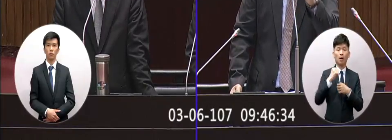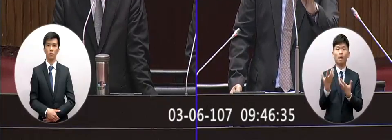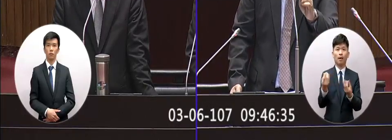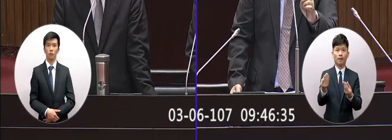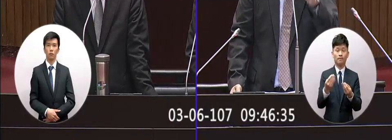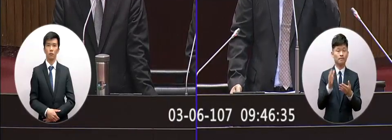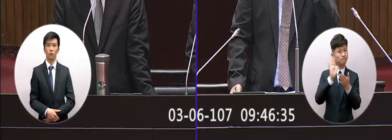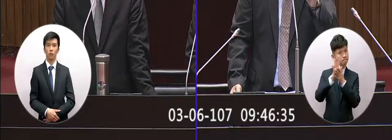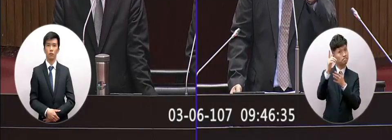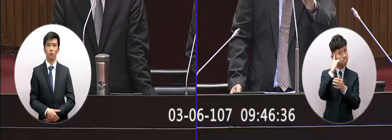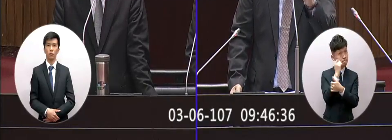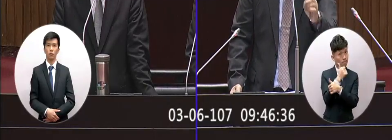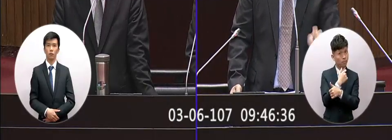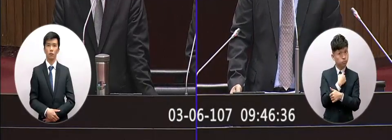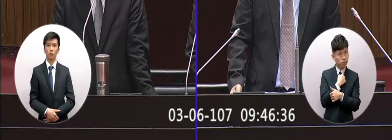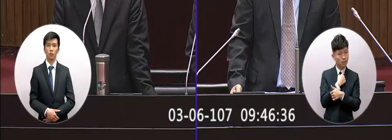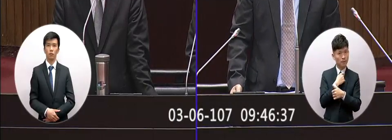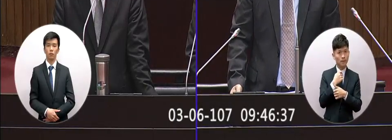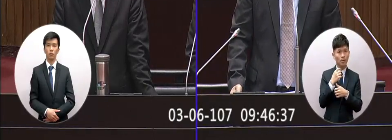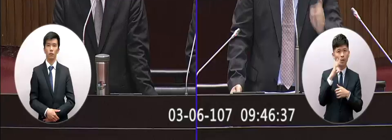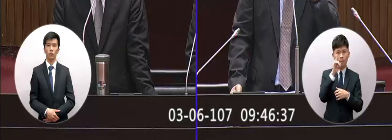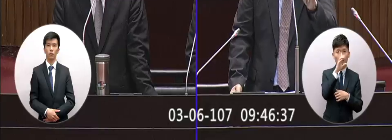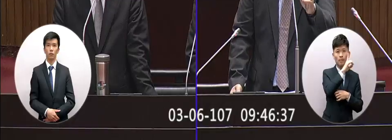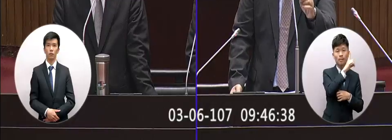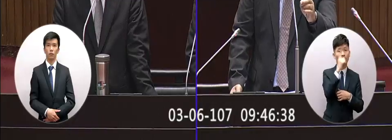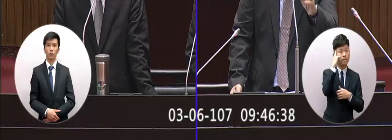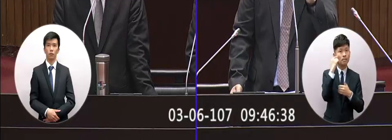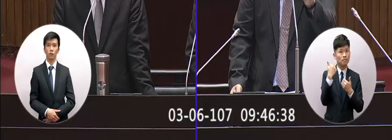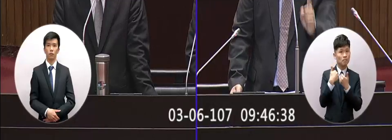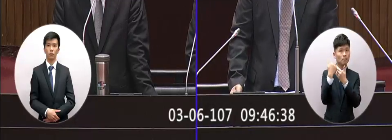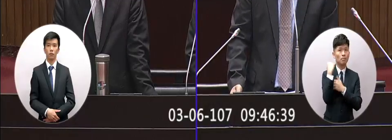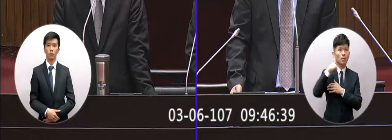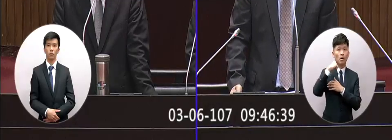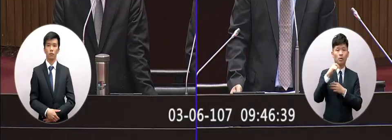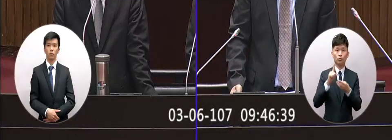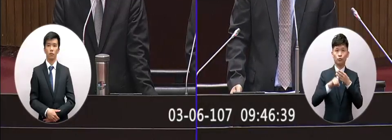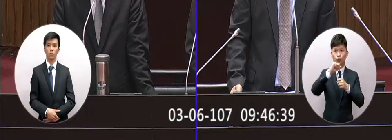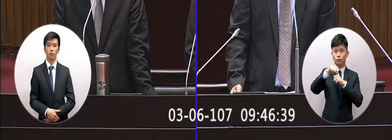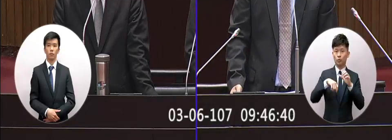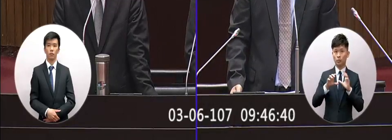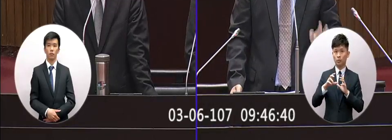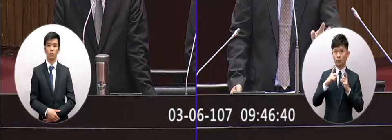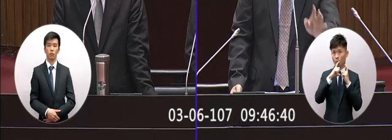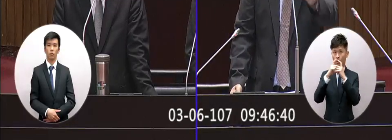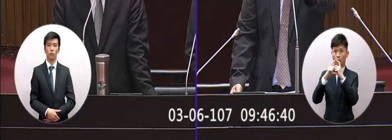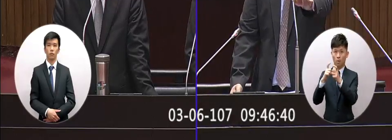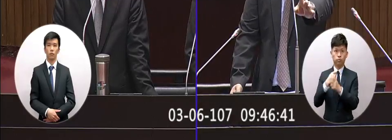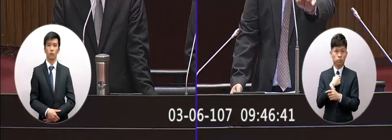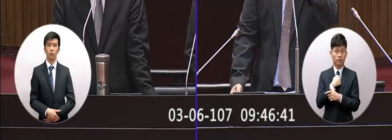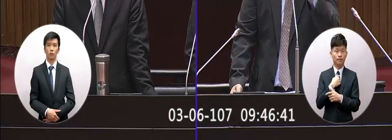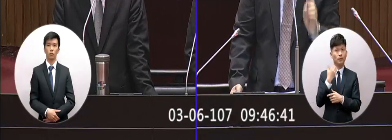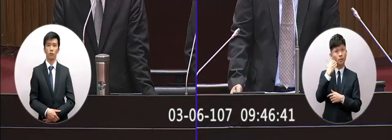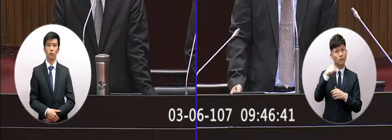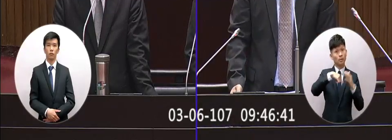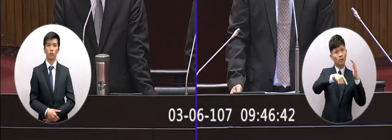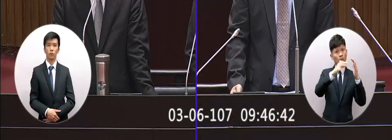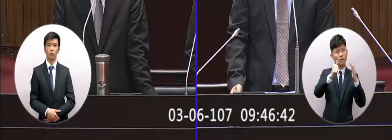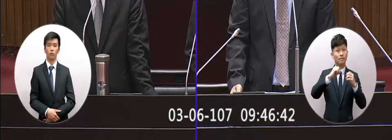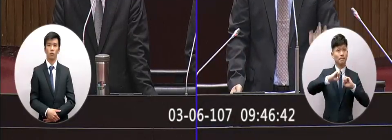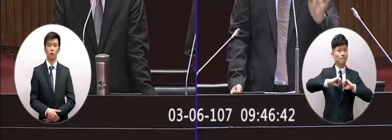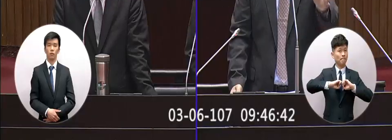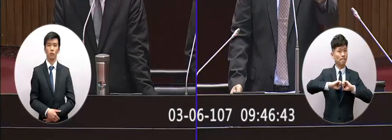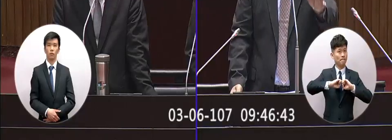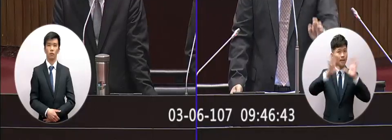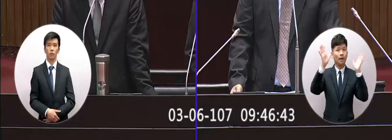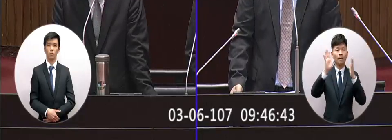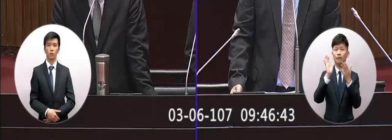未来可以思考适度的反制，适度的主动。假设如果院长这边宣誓，